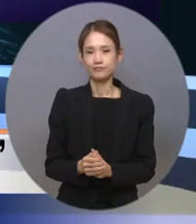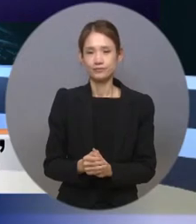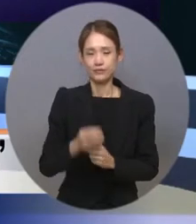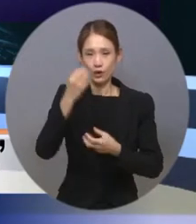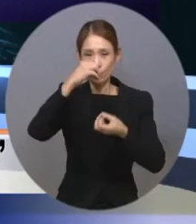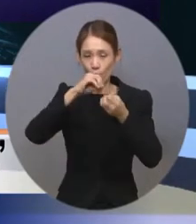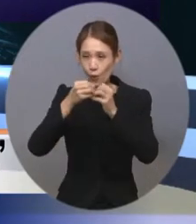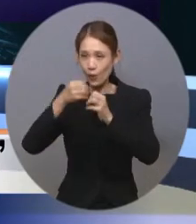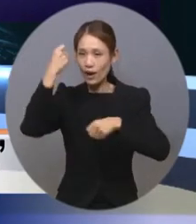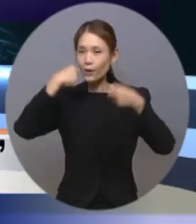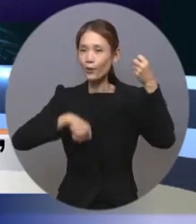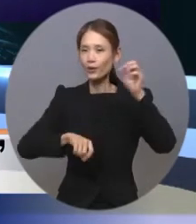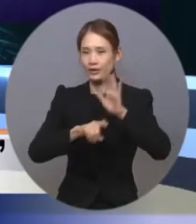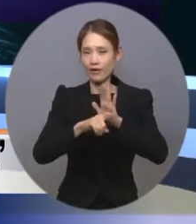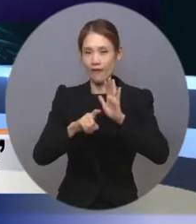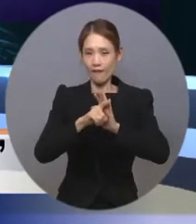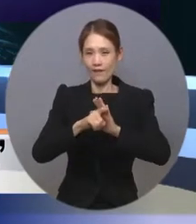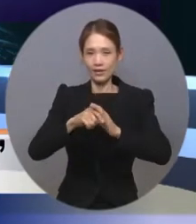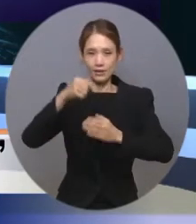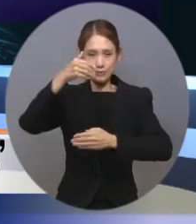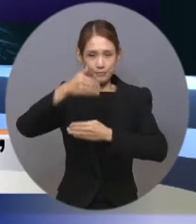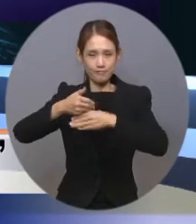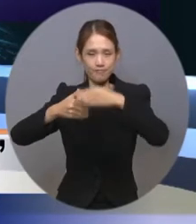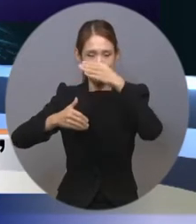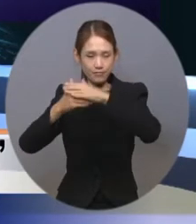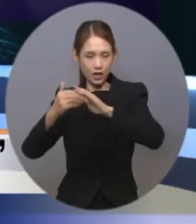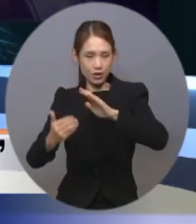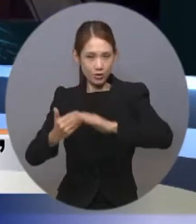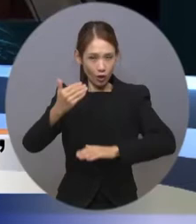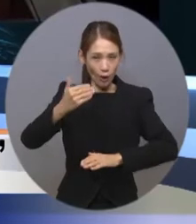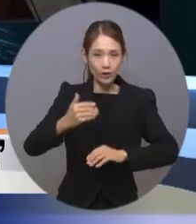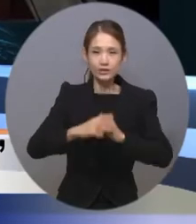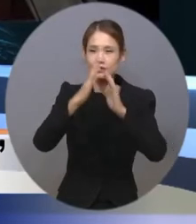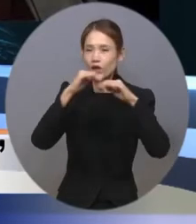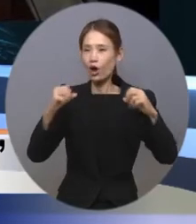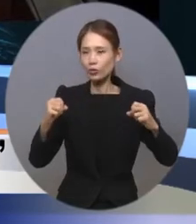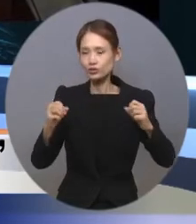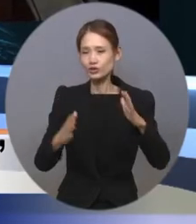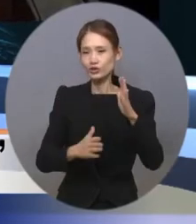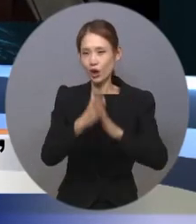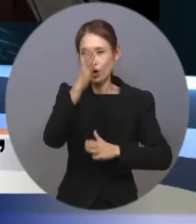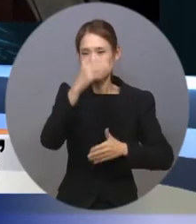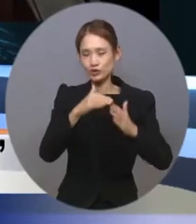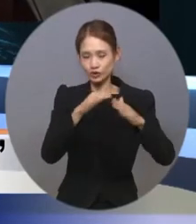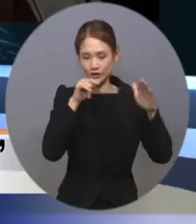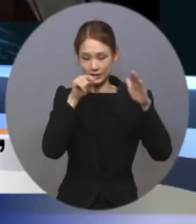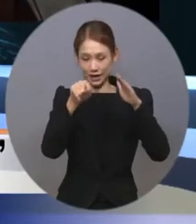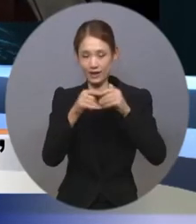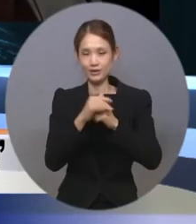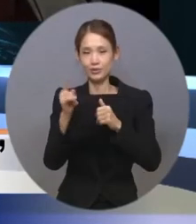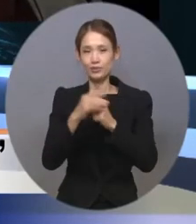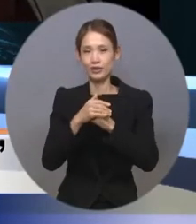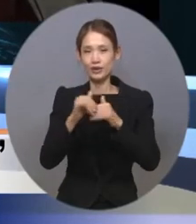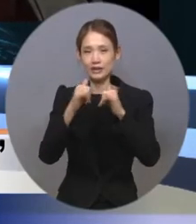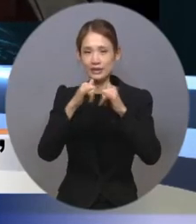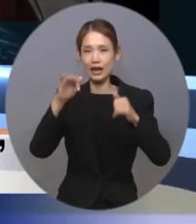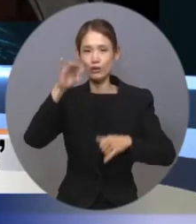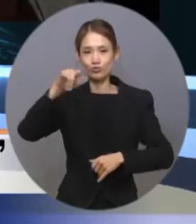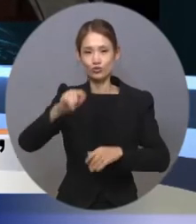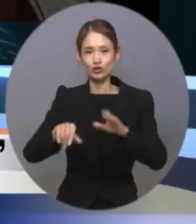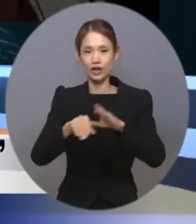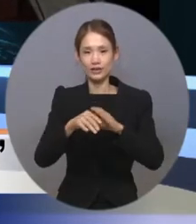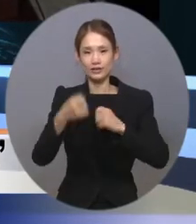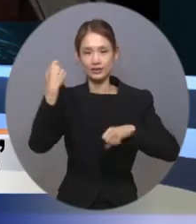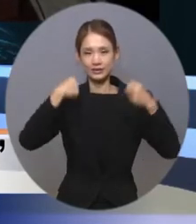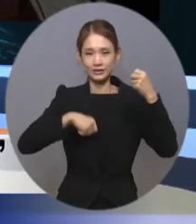공예와 공연, 장르의 벽을 넘는 창의적인 공연이 전북 전주시를 찾았습니다. 바로 인간문화재